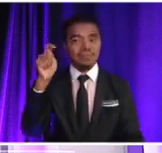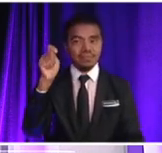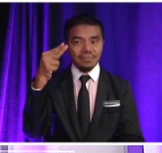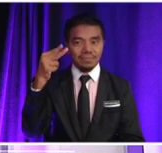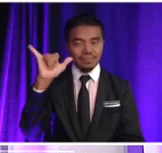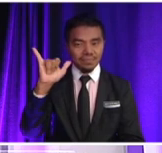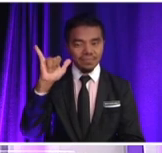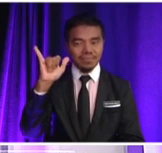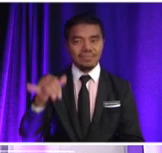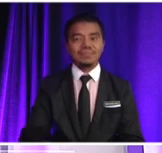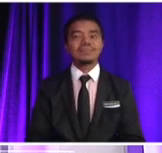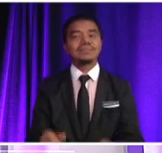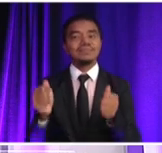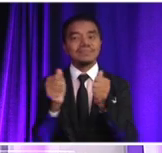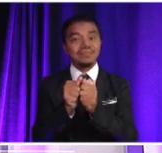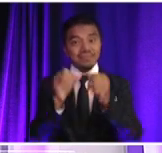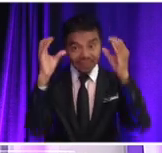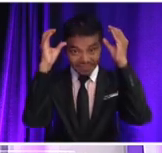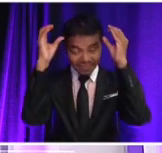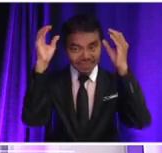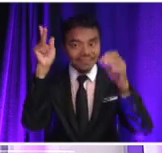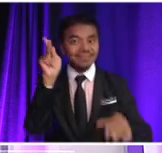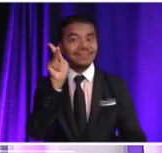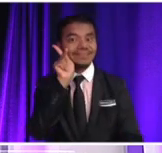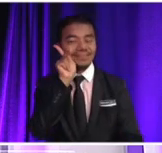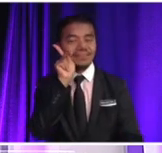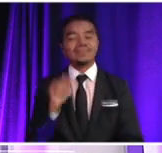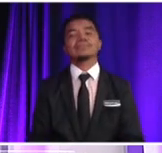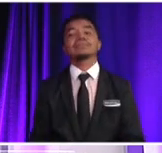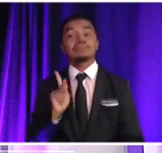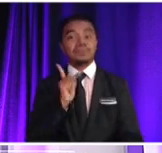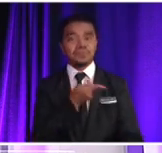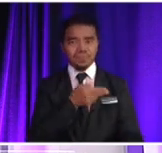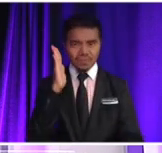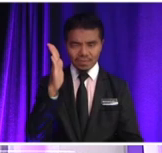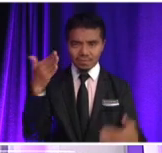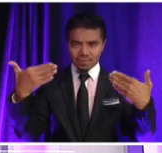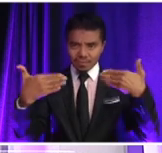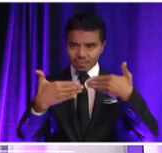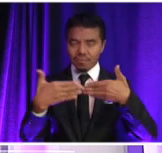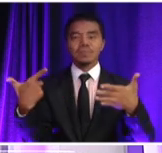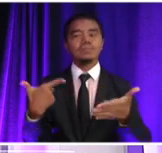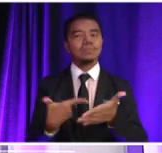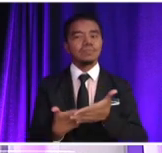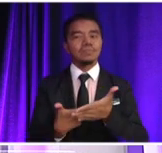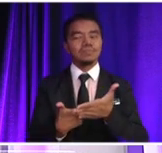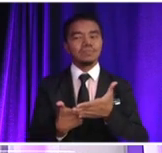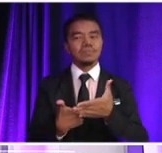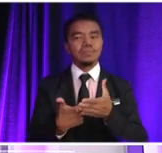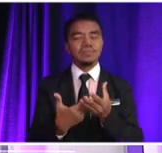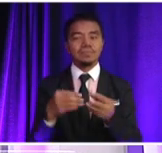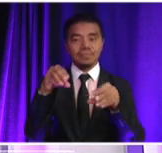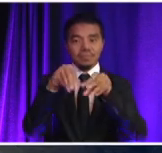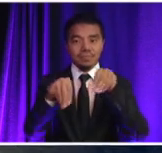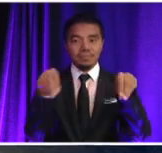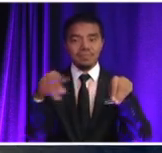di rumah kembali ke hadapan television masing-masing dan kita akan sambung perbincangan kita bagi mata pelajaran tanaman makanan tajo kita ke